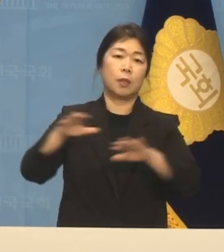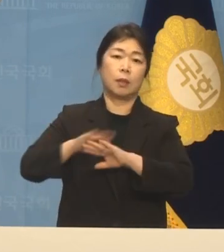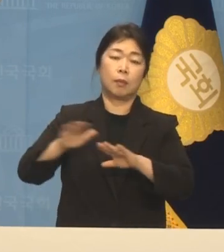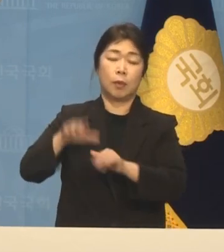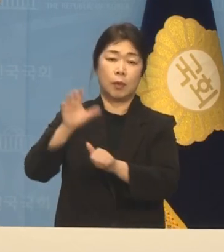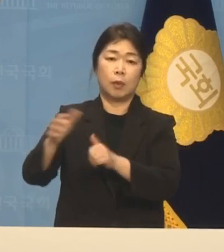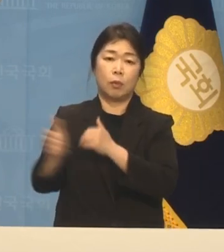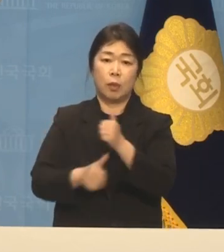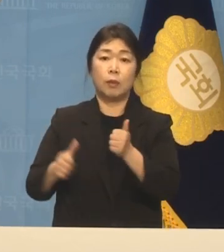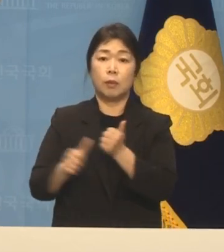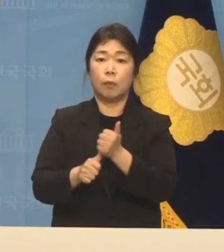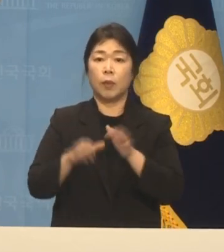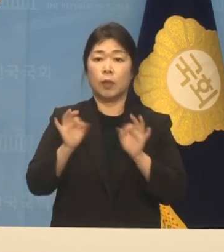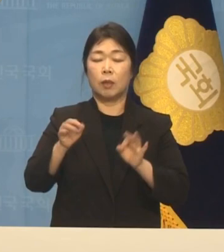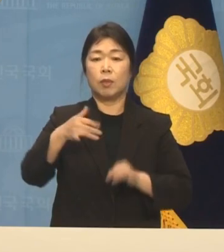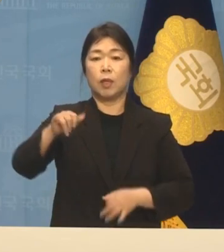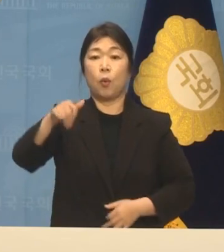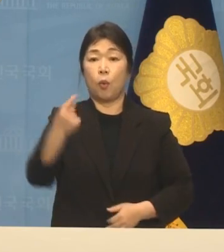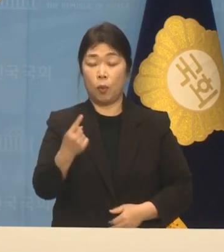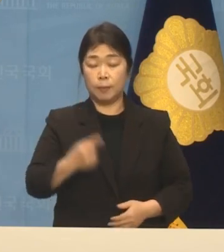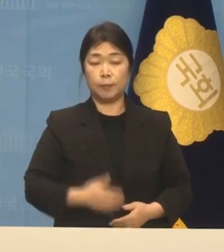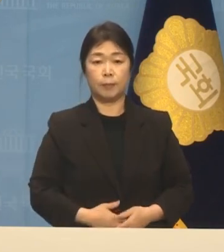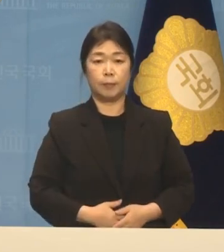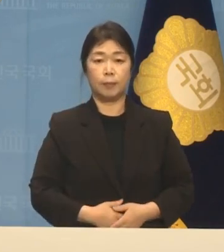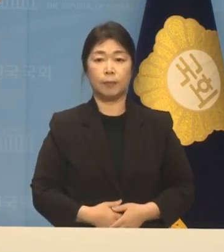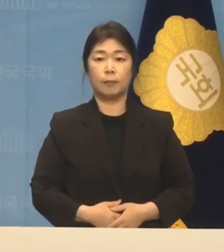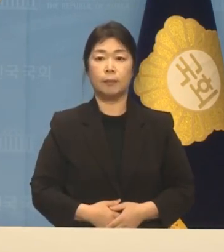검찰독재정치탄압대책위원회 부위원장 김지호.